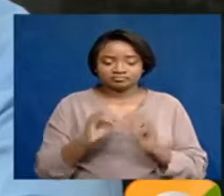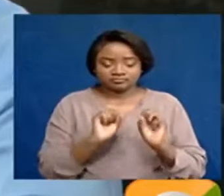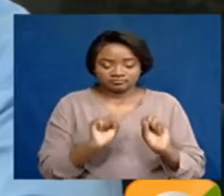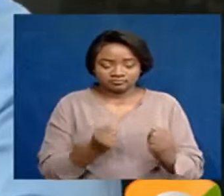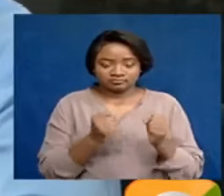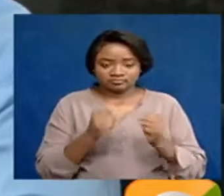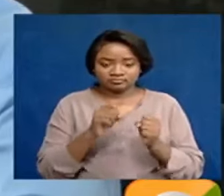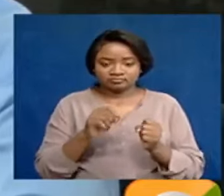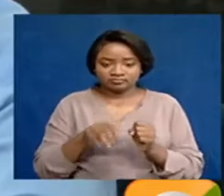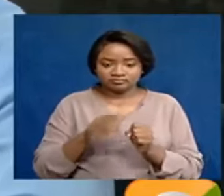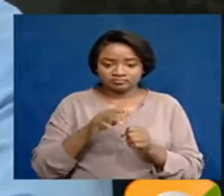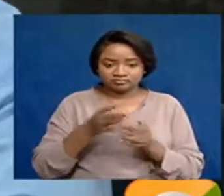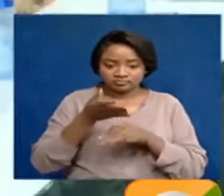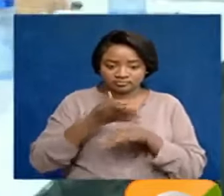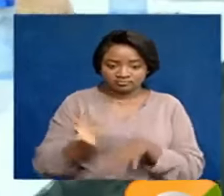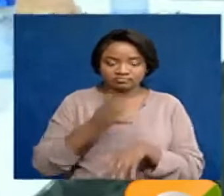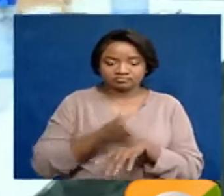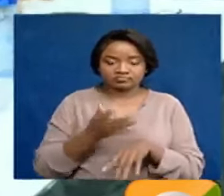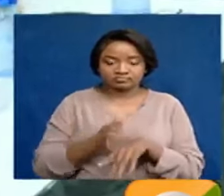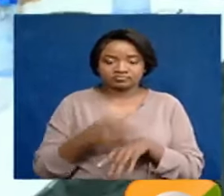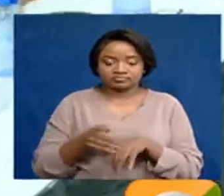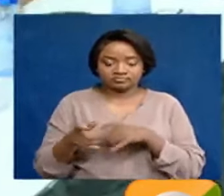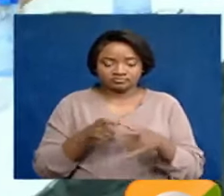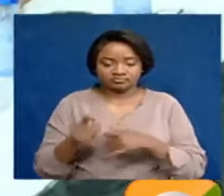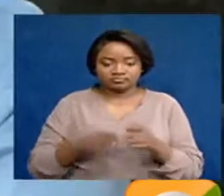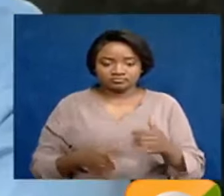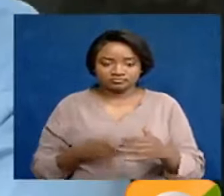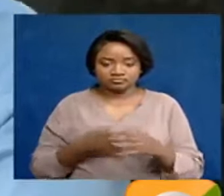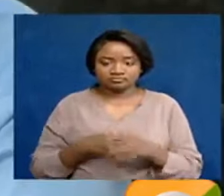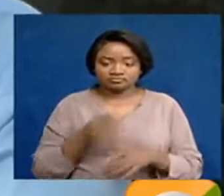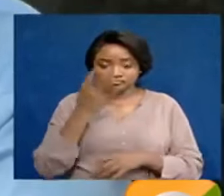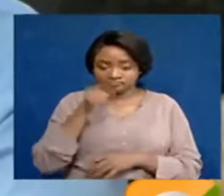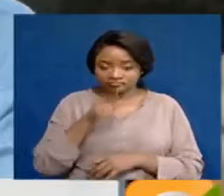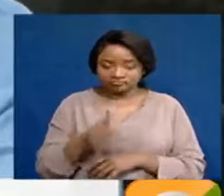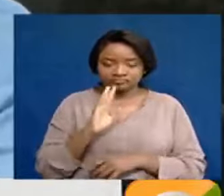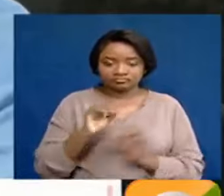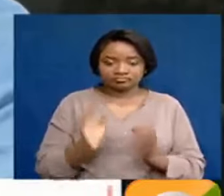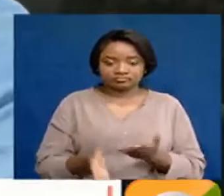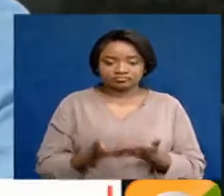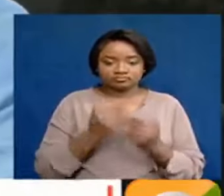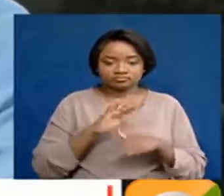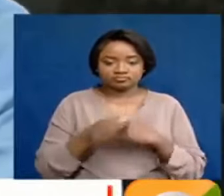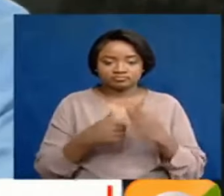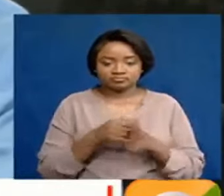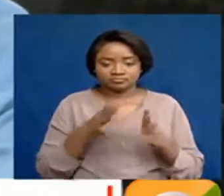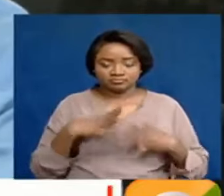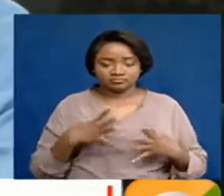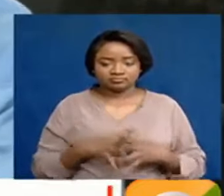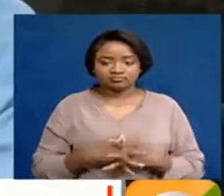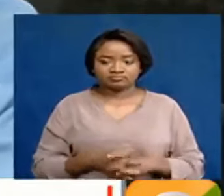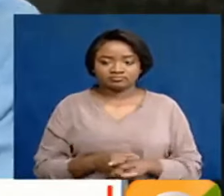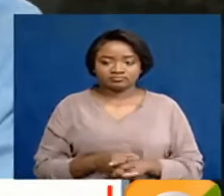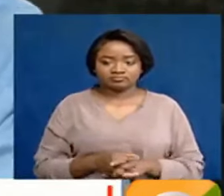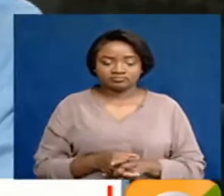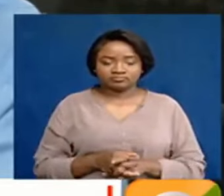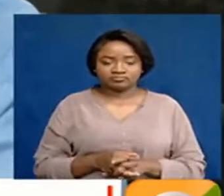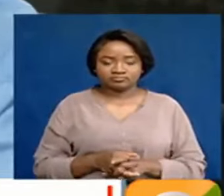leakages, because that will save everybody. And it is then seen that Parliament is performing.